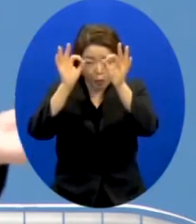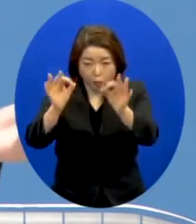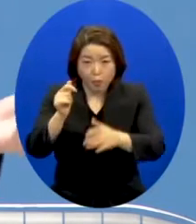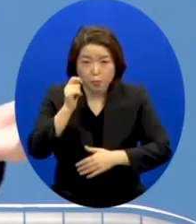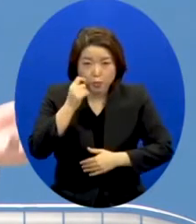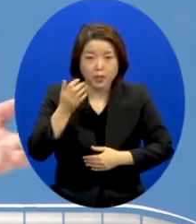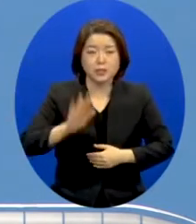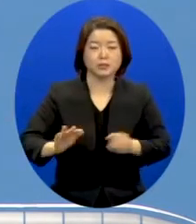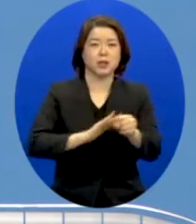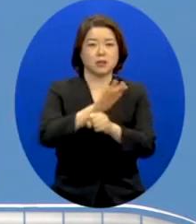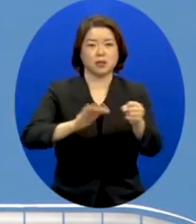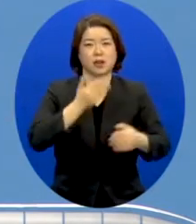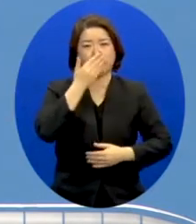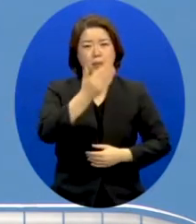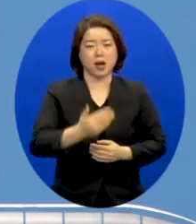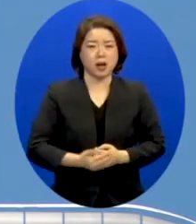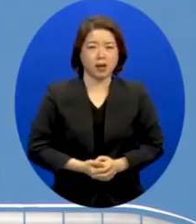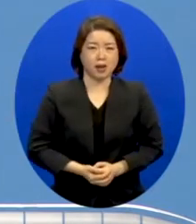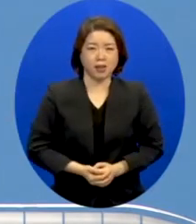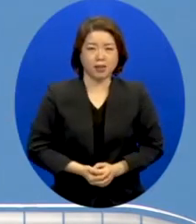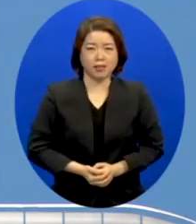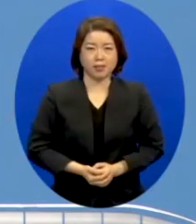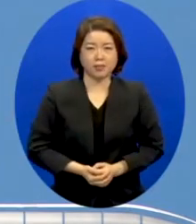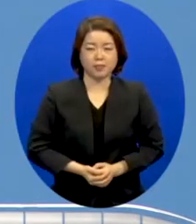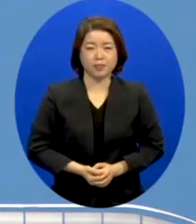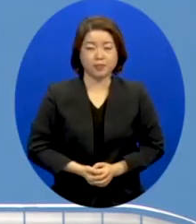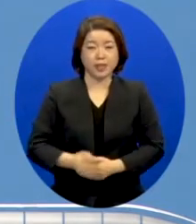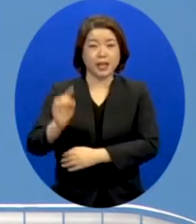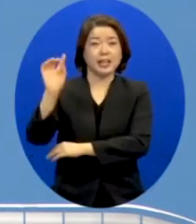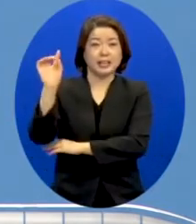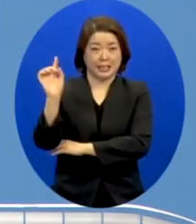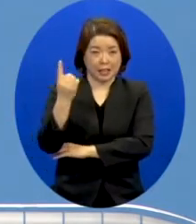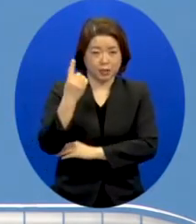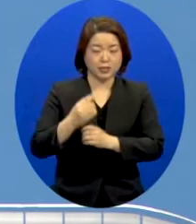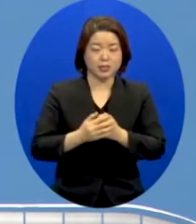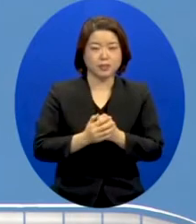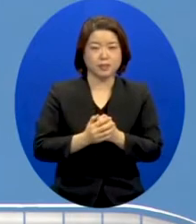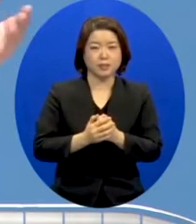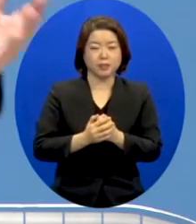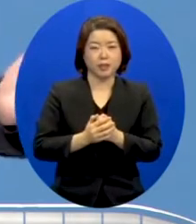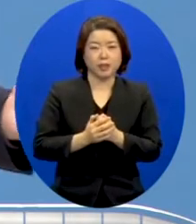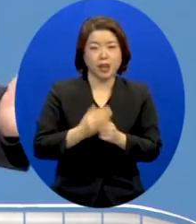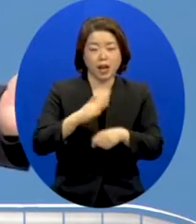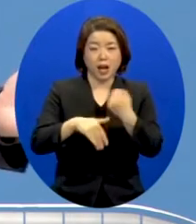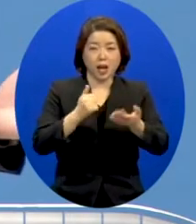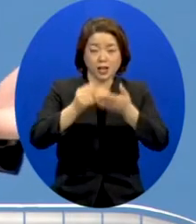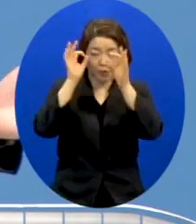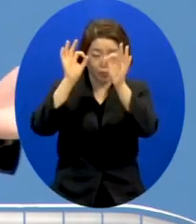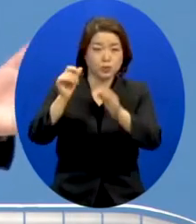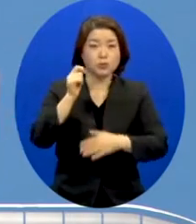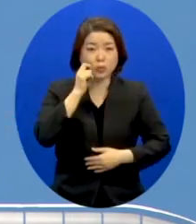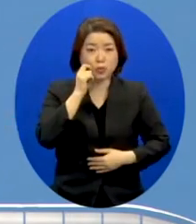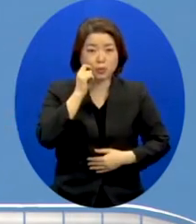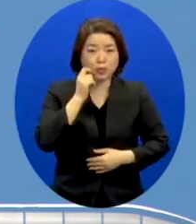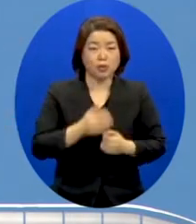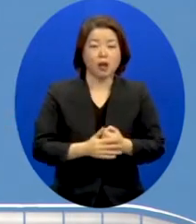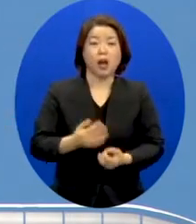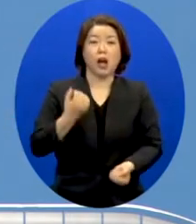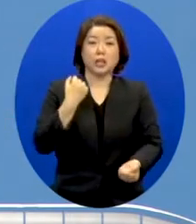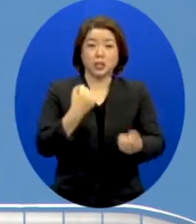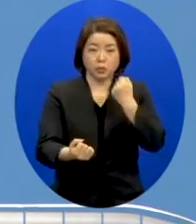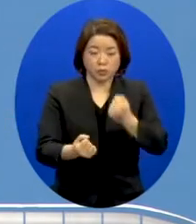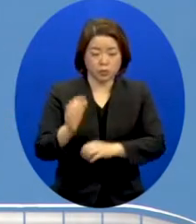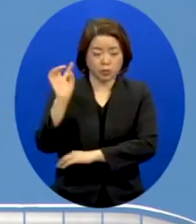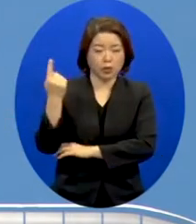파티 사랑할 수 있다는 거예요 다윗은 다윗도 이 하나님을 보지 못했을 거예요 그런데도 어떻게